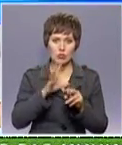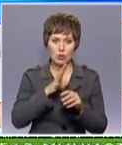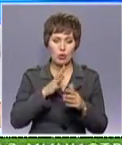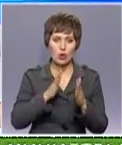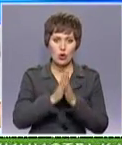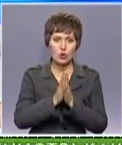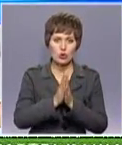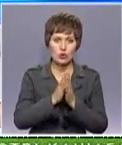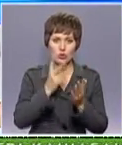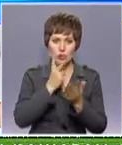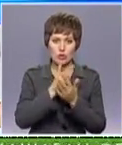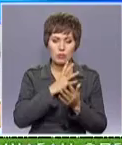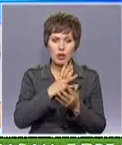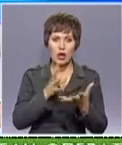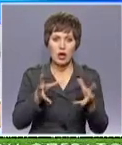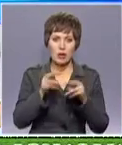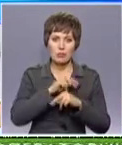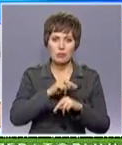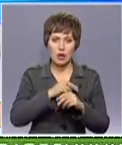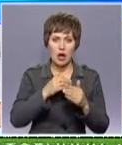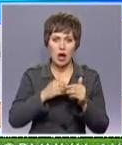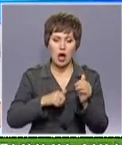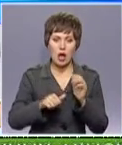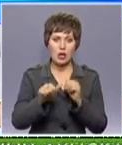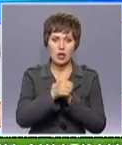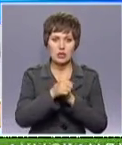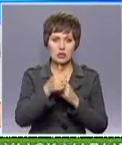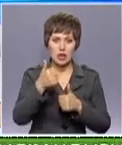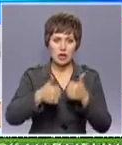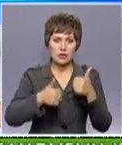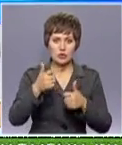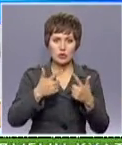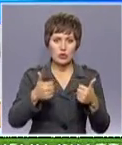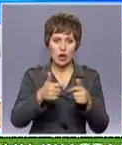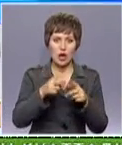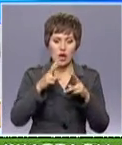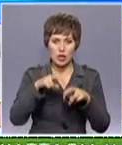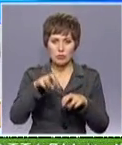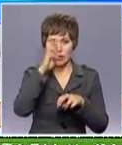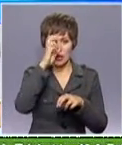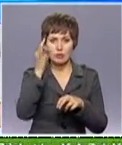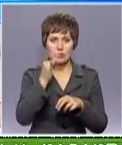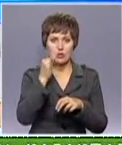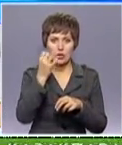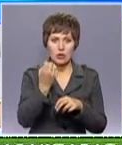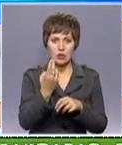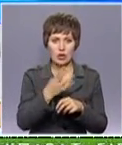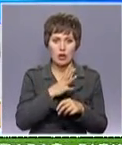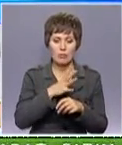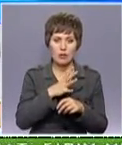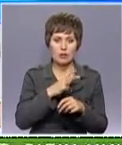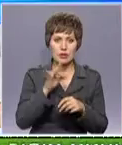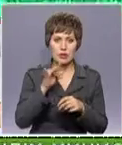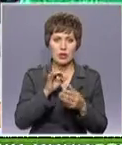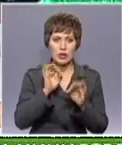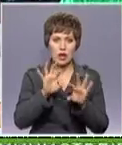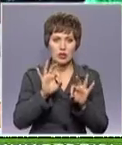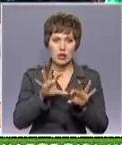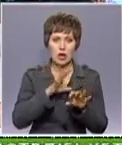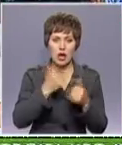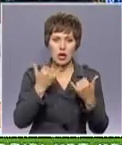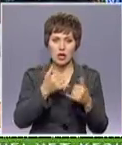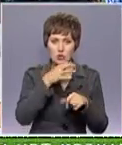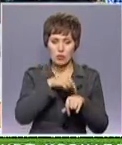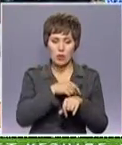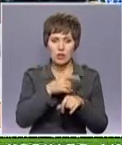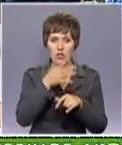өтініш білдірген болатын. Әріптестіктің алғашқы сатысы аясында ұйым сарапшылары еліміздің экономикалық әлеуетімен танысты.